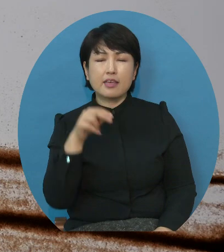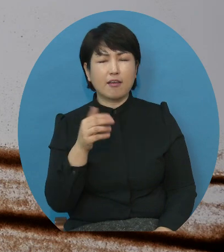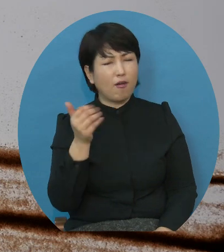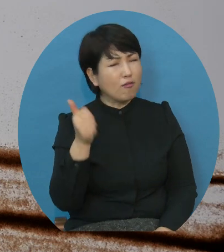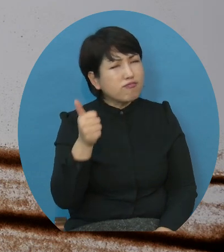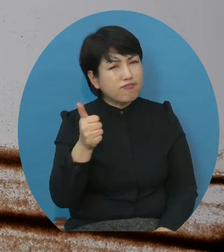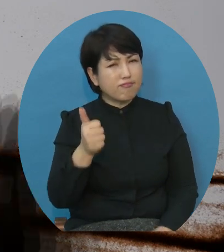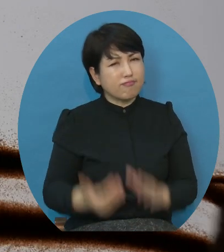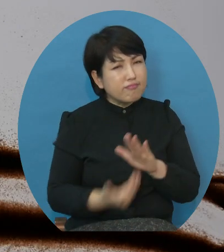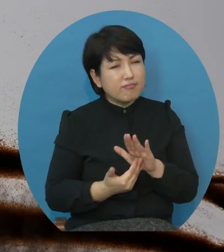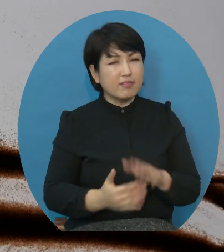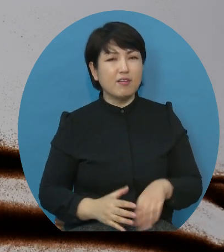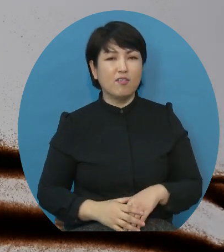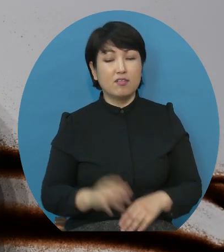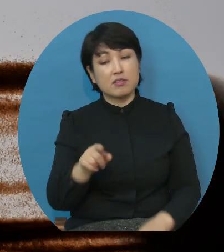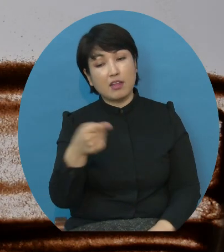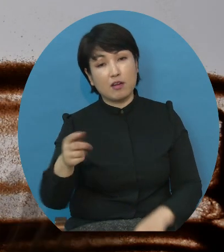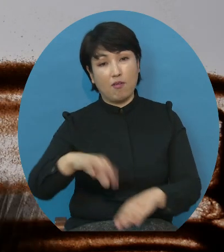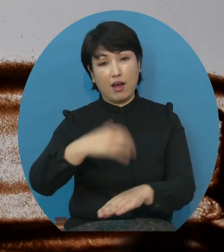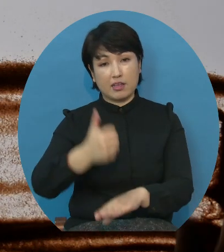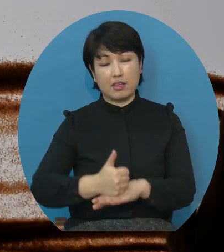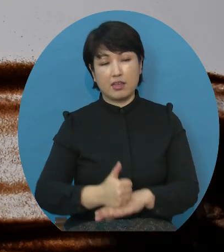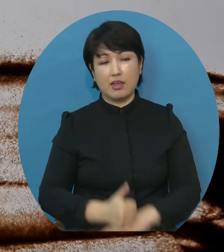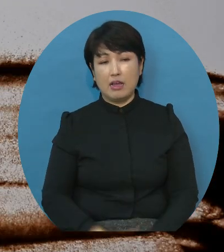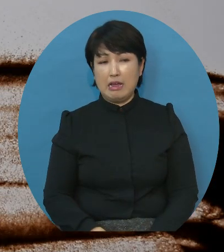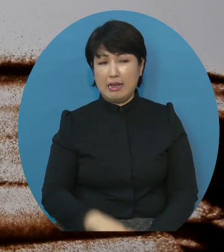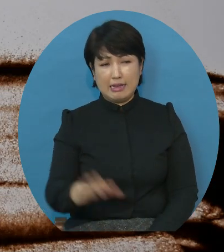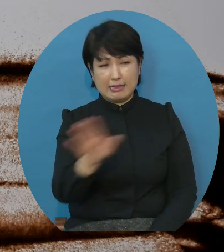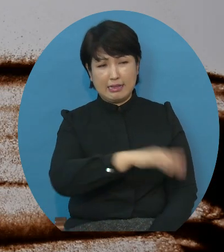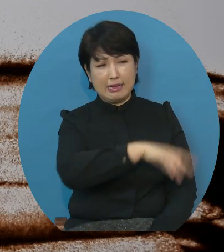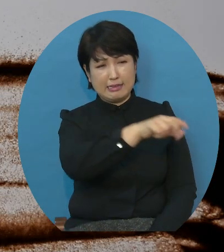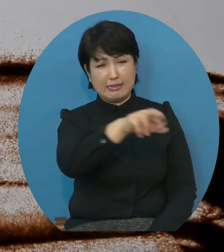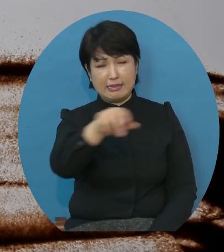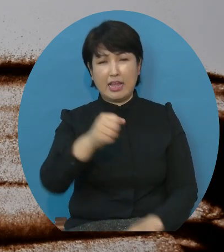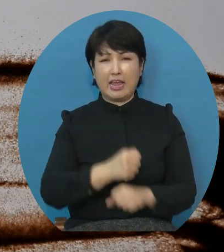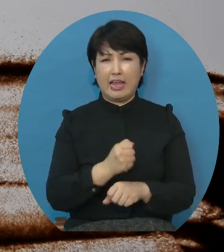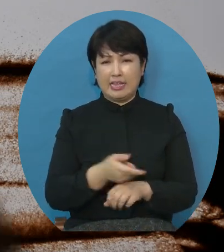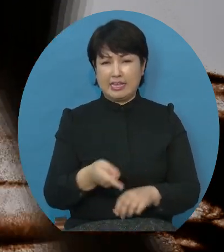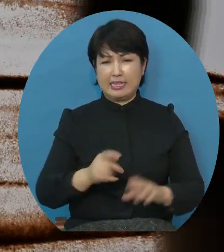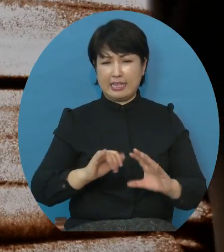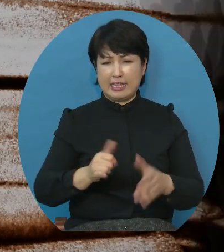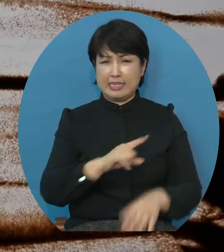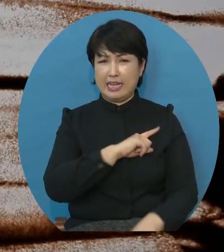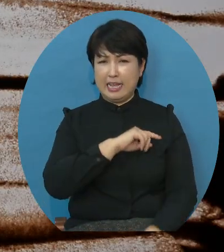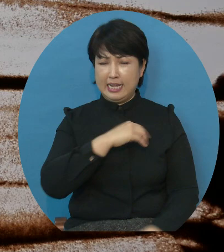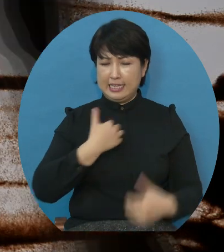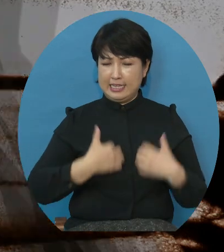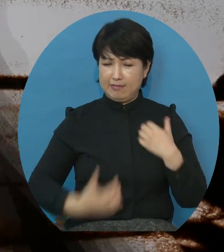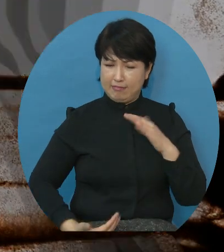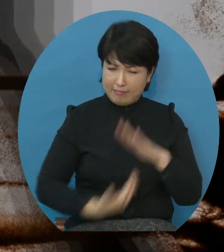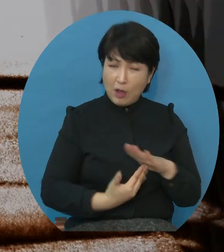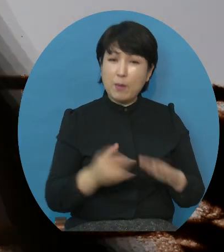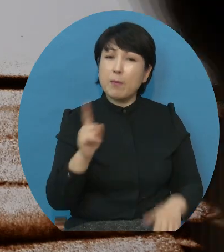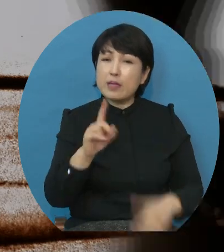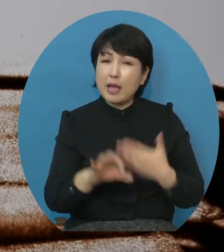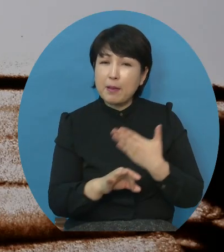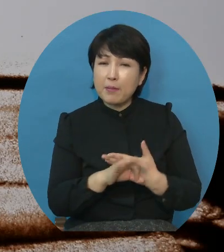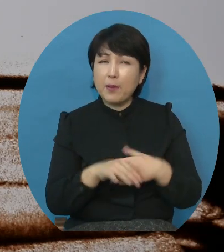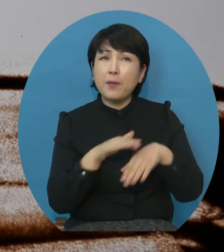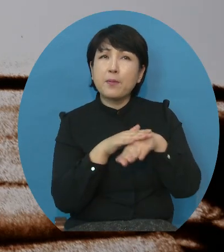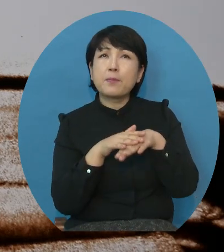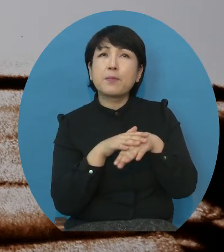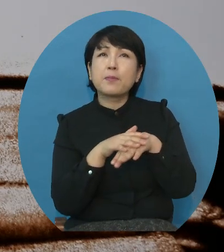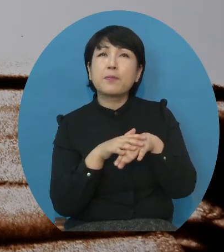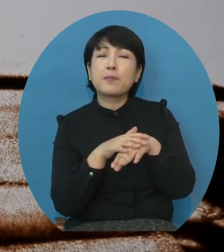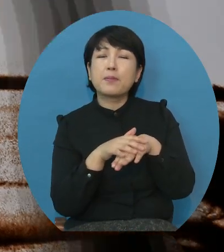더 전개 되요 그러니까 또 한 사람이 무슨 소리 하는 거냐 이 세상에서 제일 즐거운 것은 바로